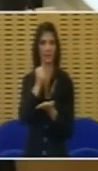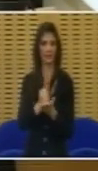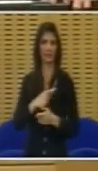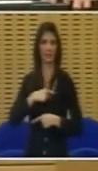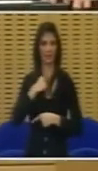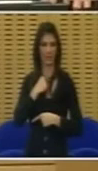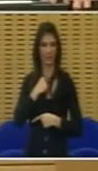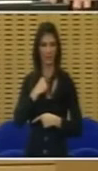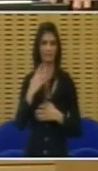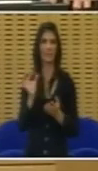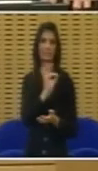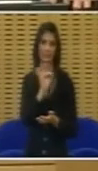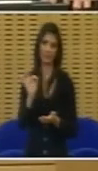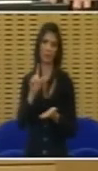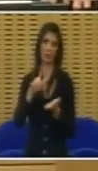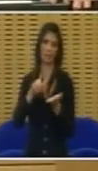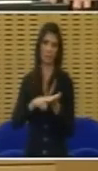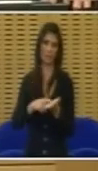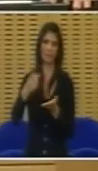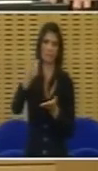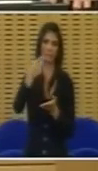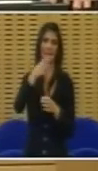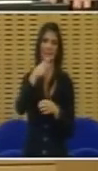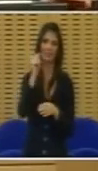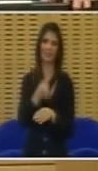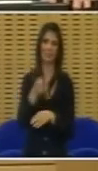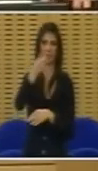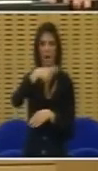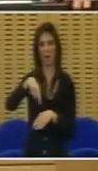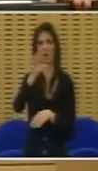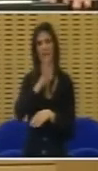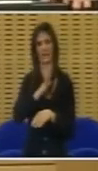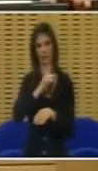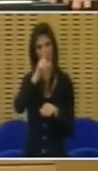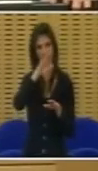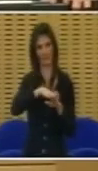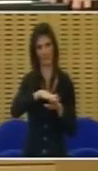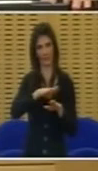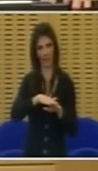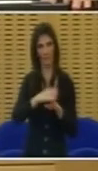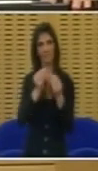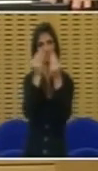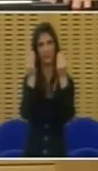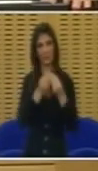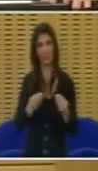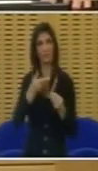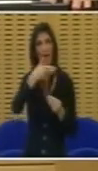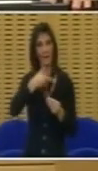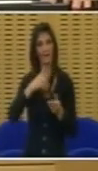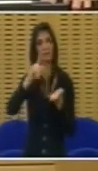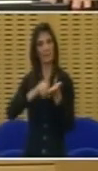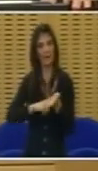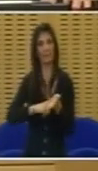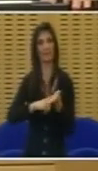η τιμωρία των ενόχων είναι καθολική απέτηση. Αυτό που θα πρέπει εμείς να φροντίσουμε είναι οι ανεξάρτητοι θεσμοί να